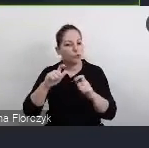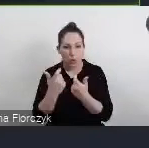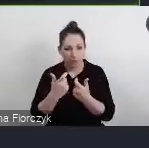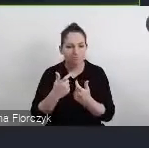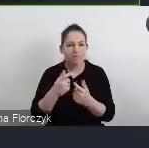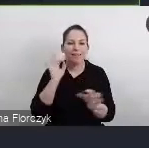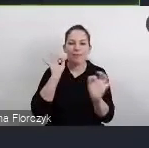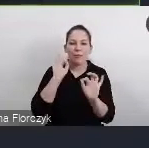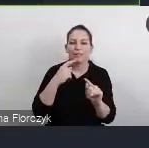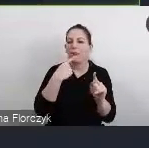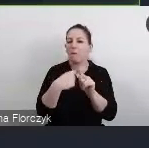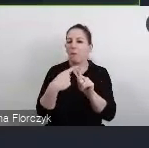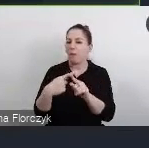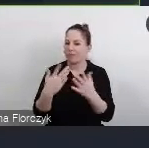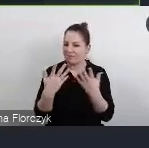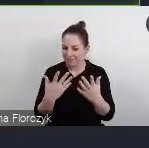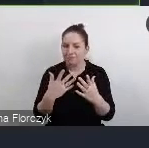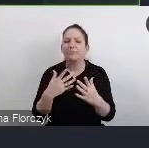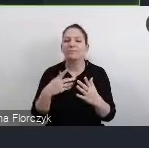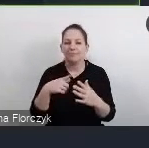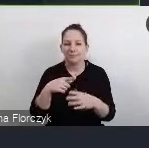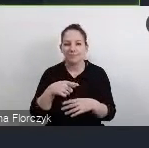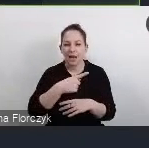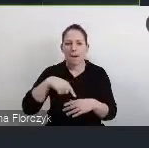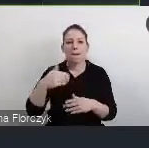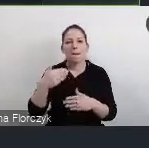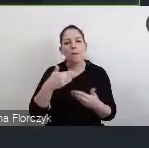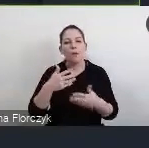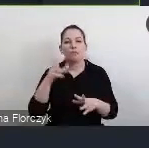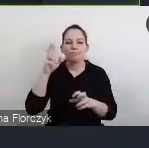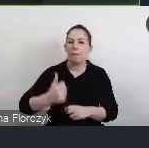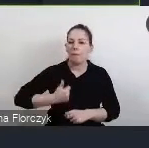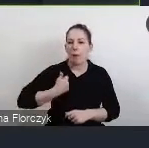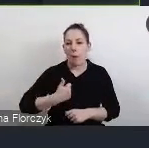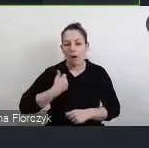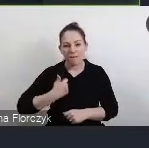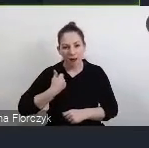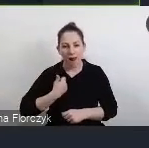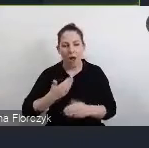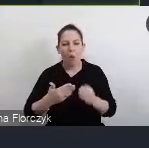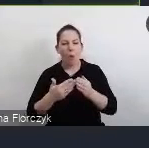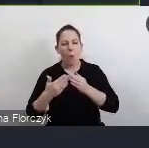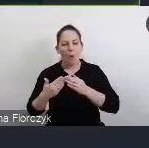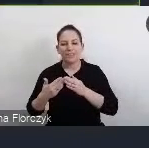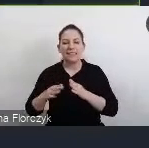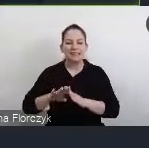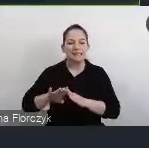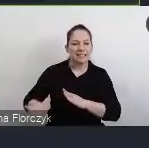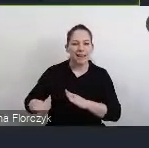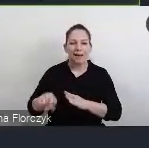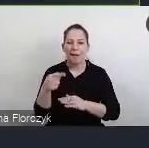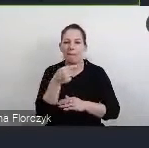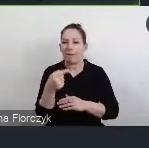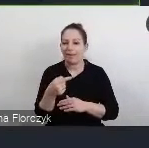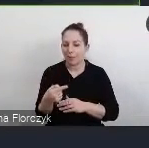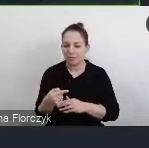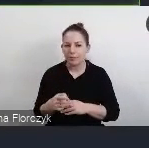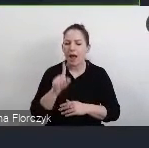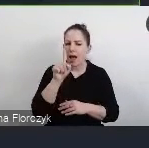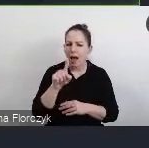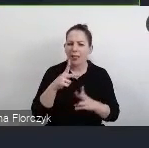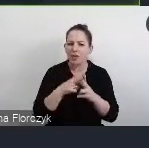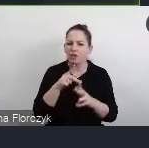dane, które tutaj, którymi się mogą pochwalić, ukrywając może te mniej korzystne. Natomiast to jest